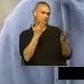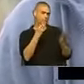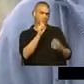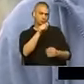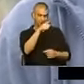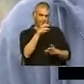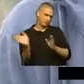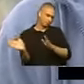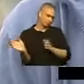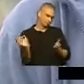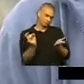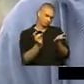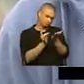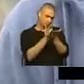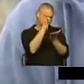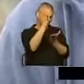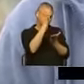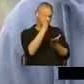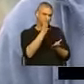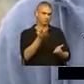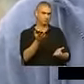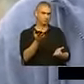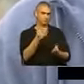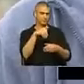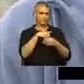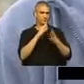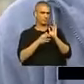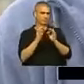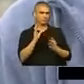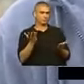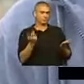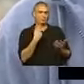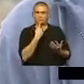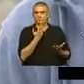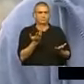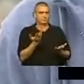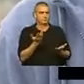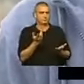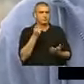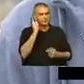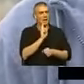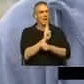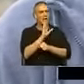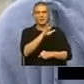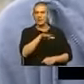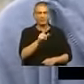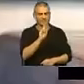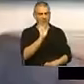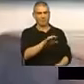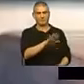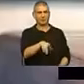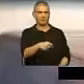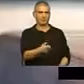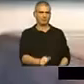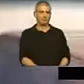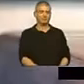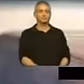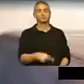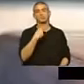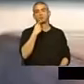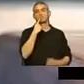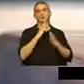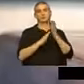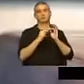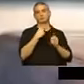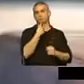את אותה שופטת מאותה מערכת משפט שיך אומרים שהיא אמורה להגן על ילדים ולא לפגוע בהם מדברות בתי המשפט נמסר